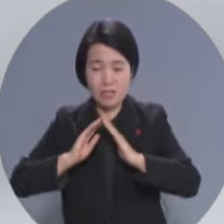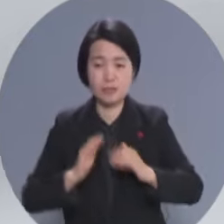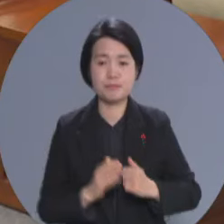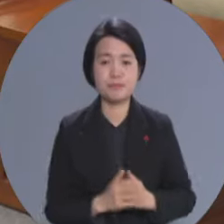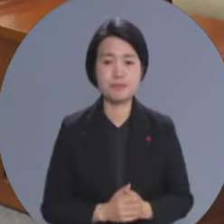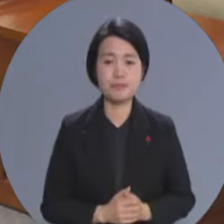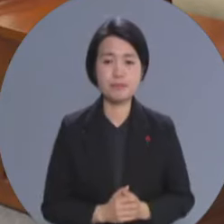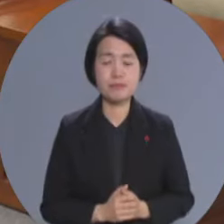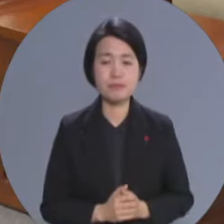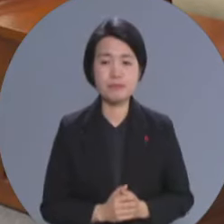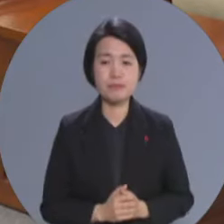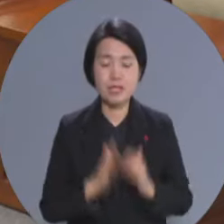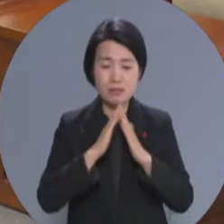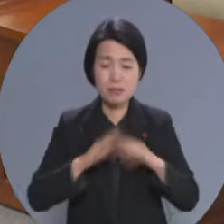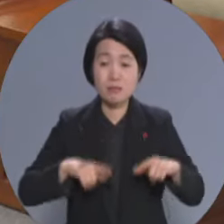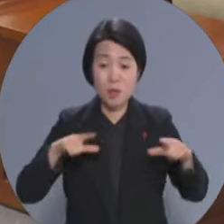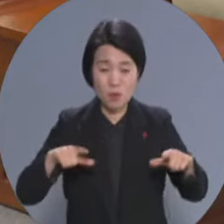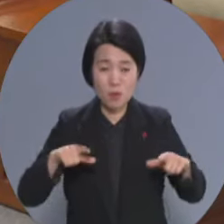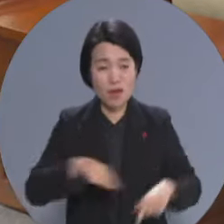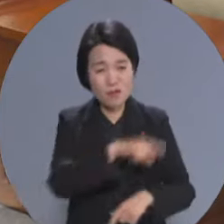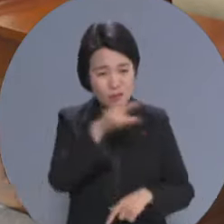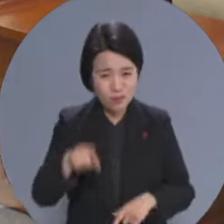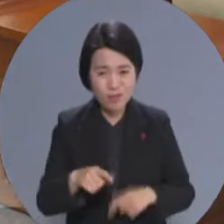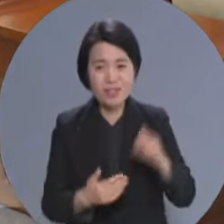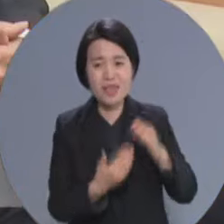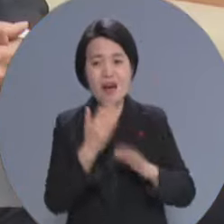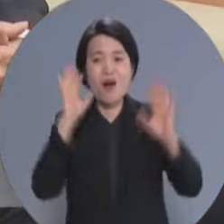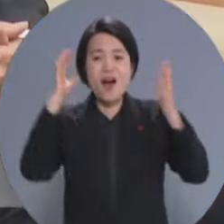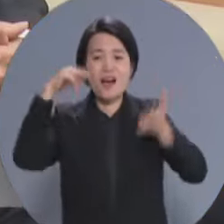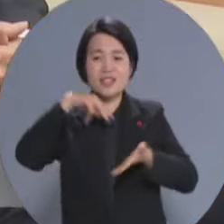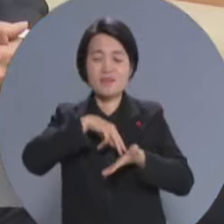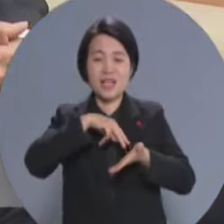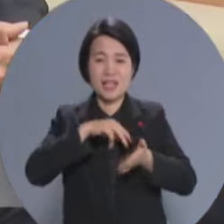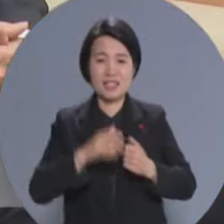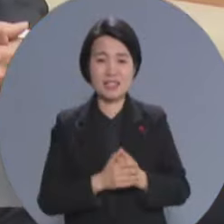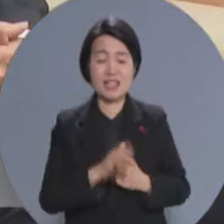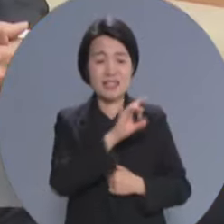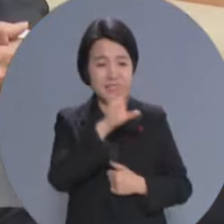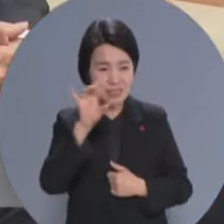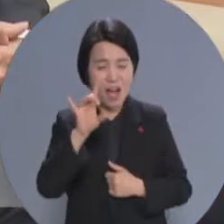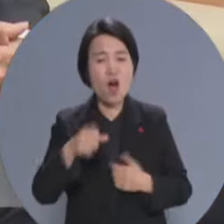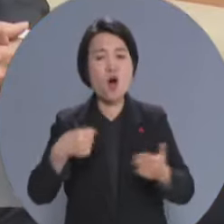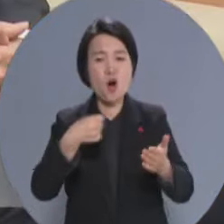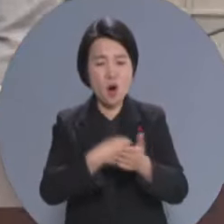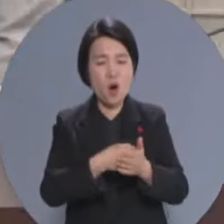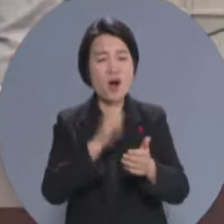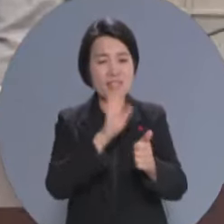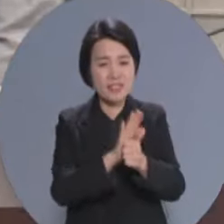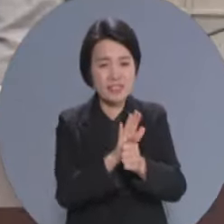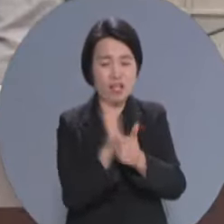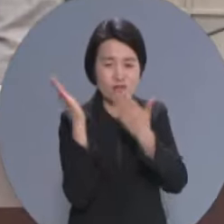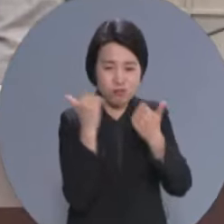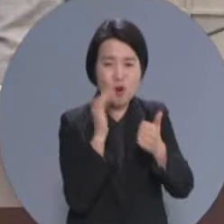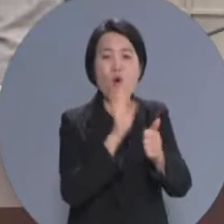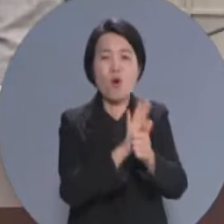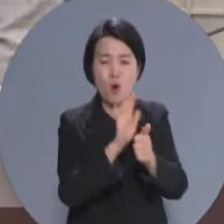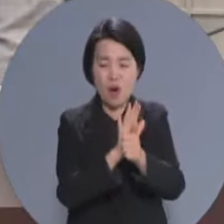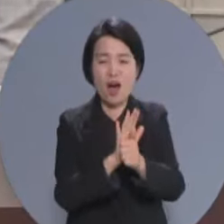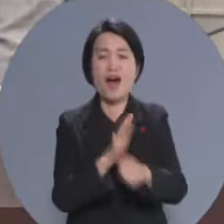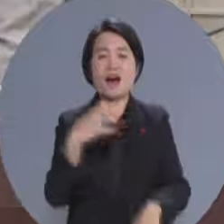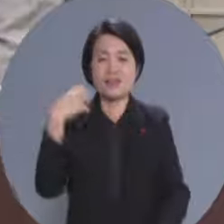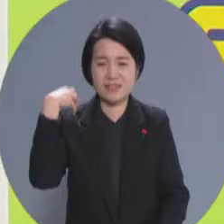상황이고요 전남도가 가장 먼저 환영 입장을 밝혔습니다 양 대학의 결정을 적극 지지하고 유치 활동도 적극